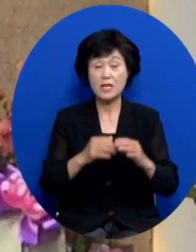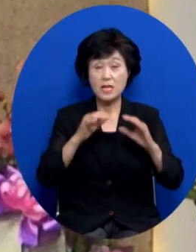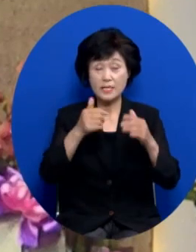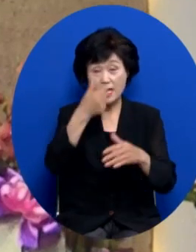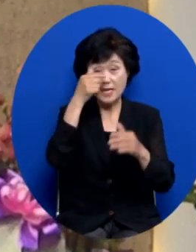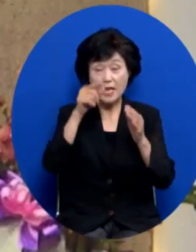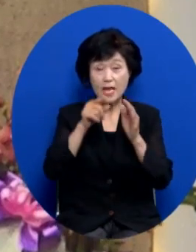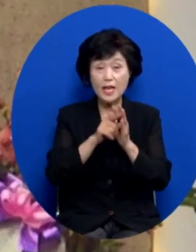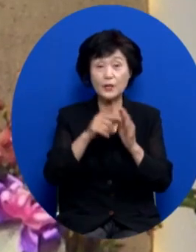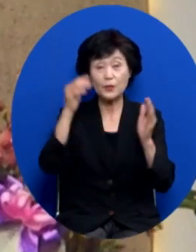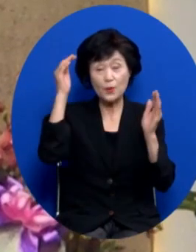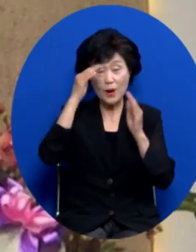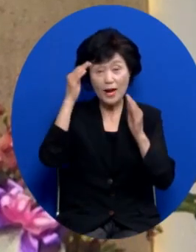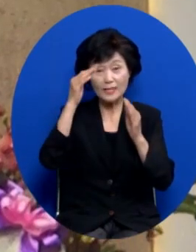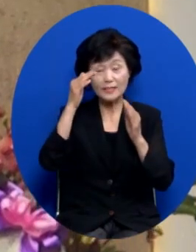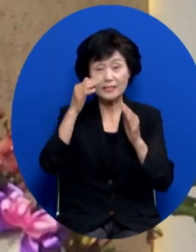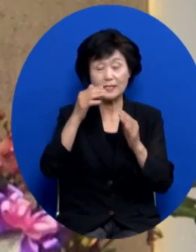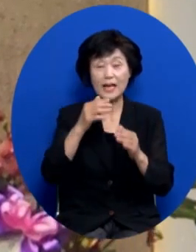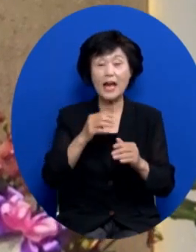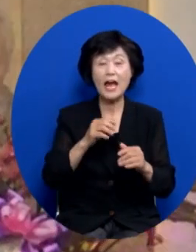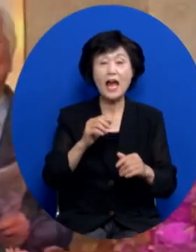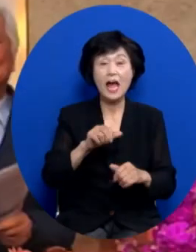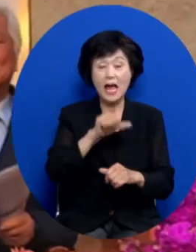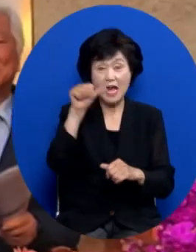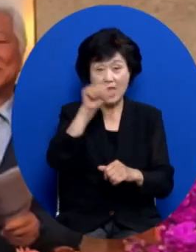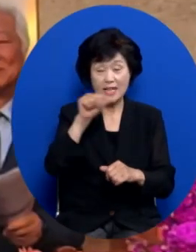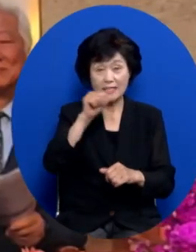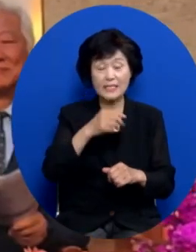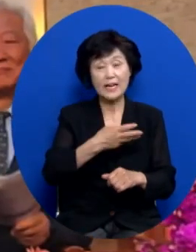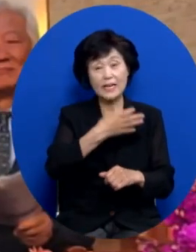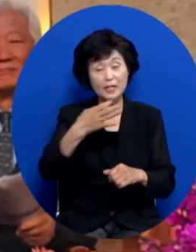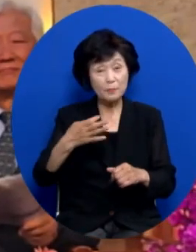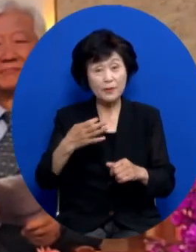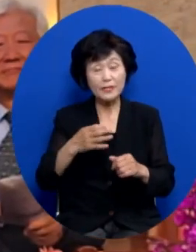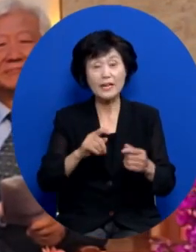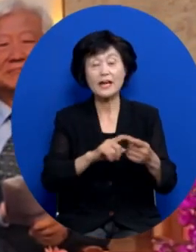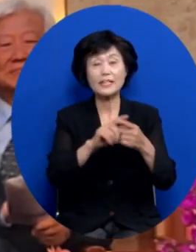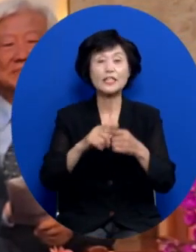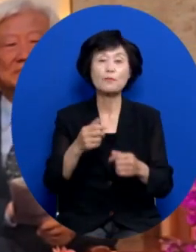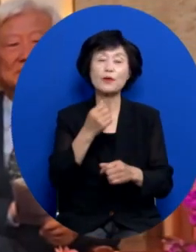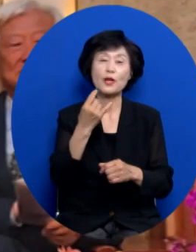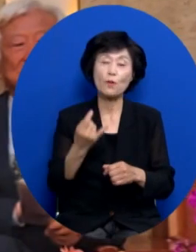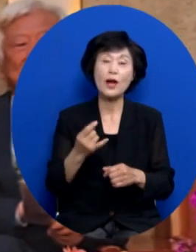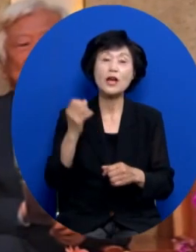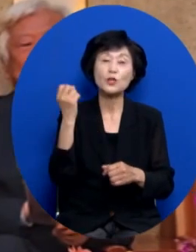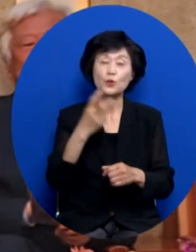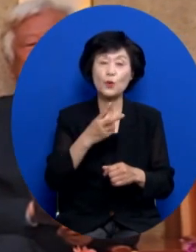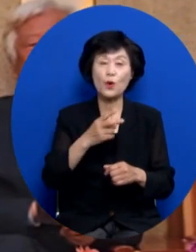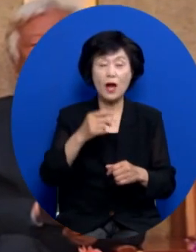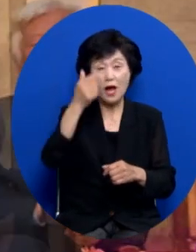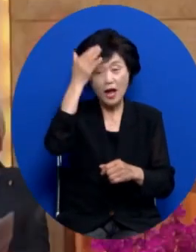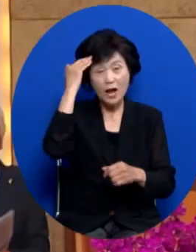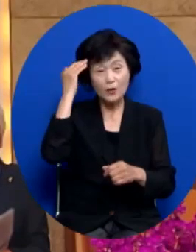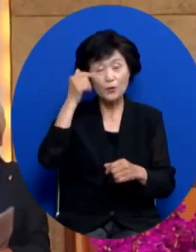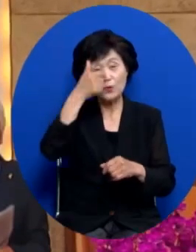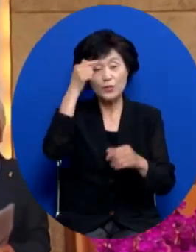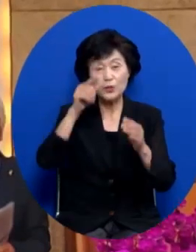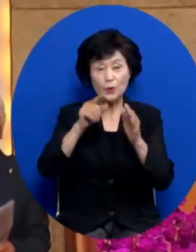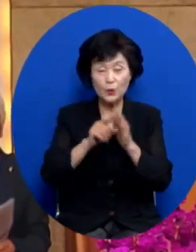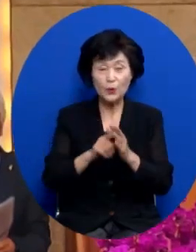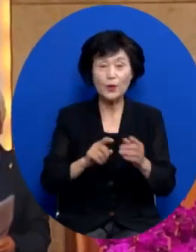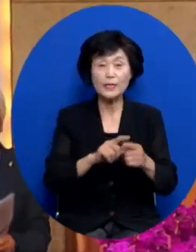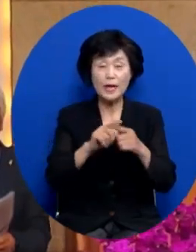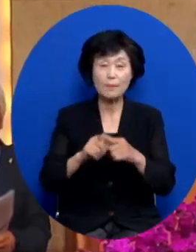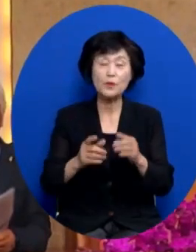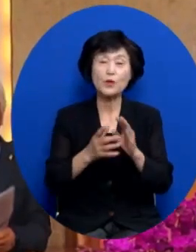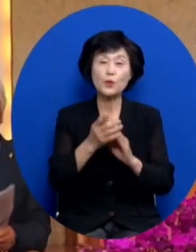기독학생 총연맹 아태 지역 총무와 한국 기독교장로회 해외 선교부장, 한국 기독교교회 협의회 국제 화훼